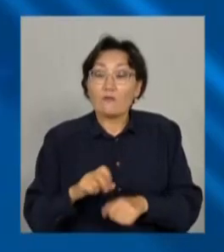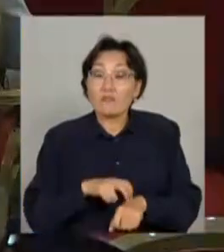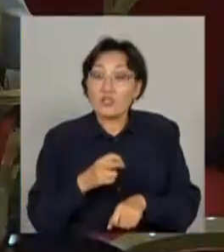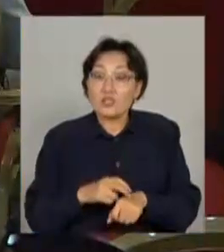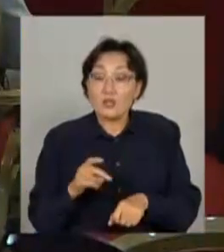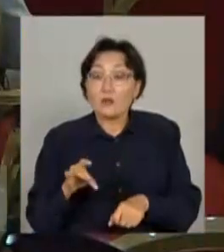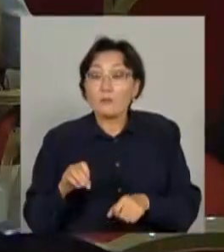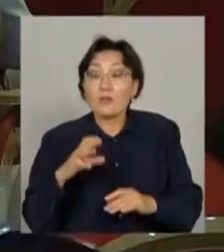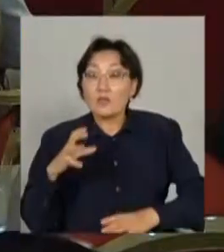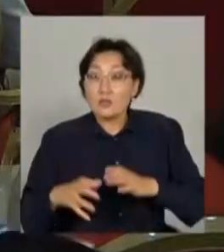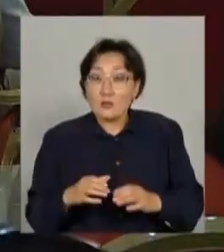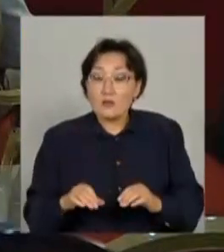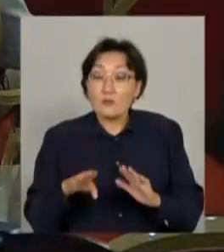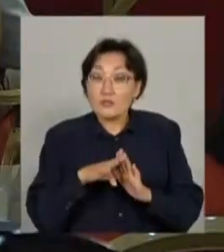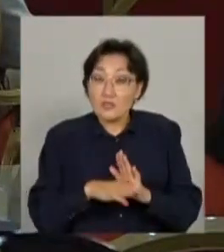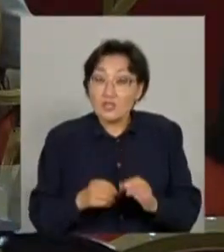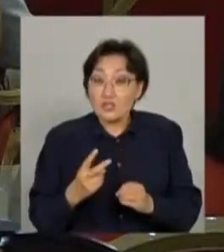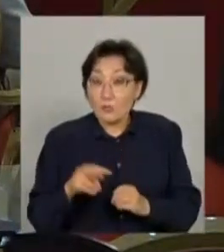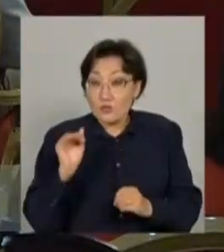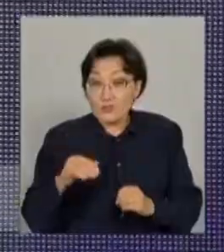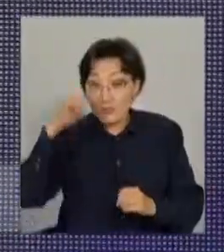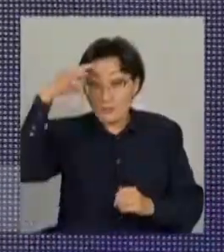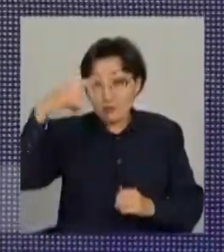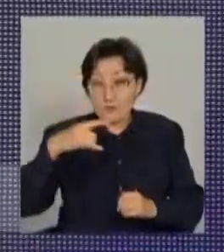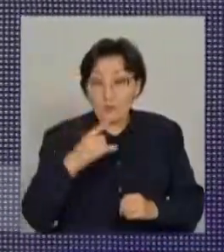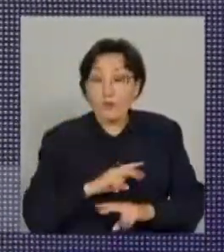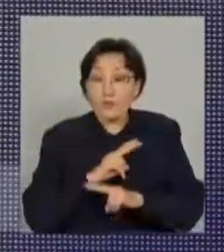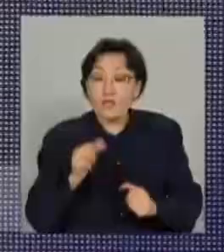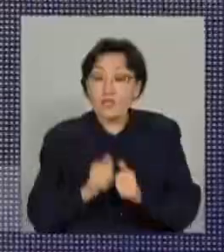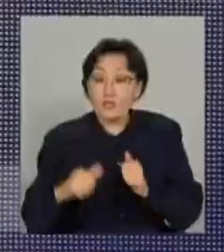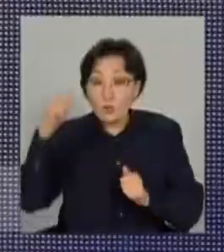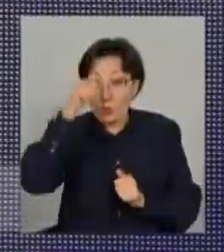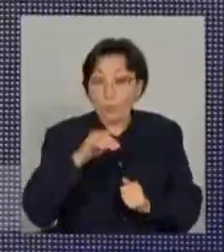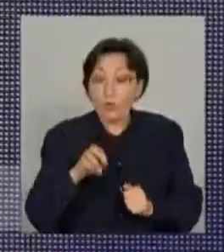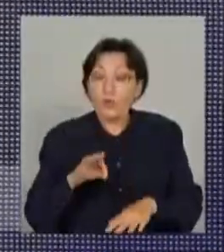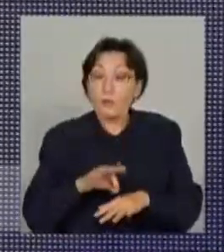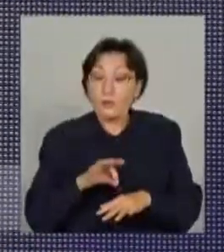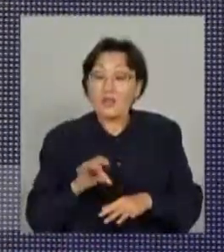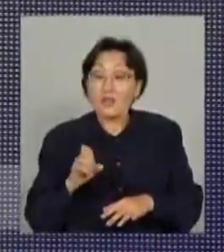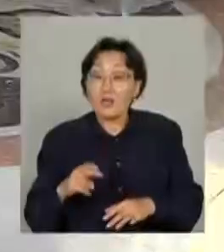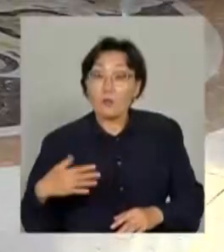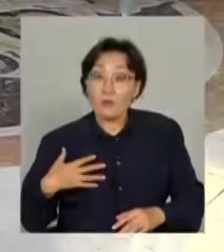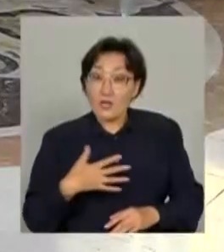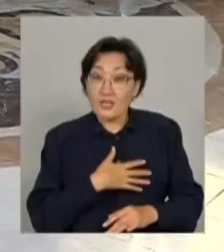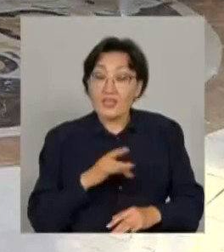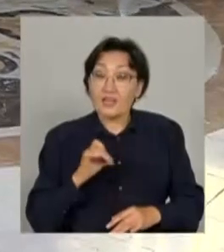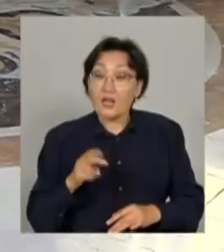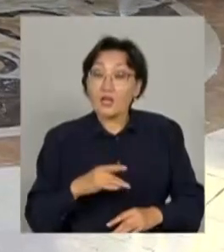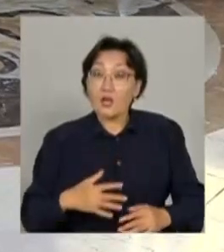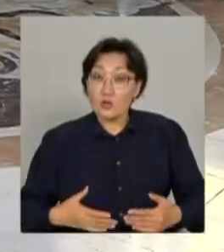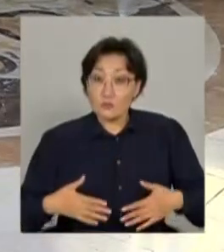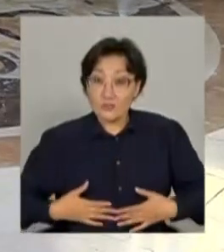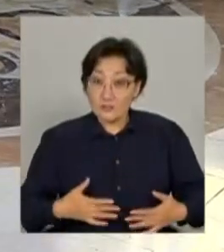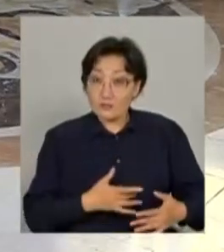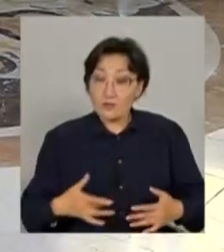мира. По официальной статистике, около 13 тысяч казахстанцев умирает ежегодно от рака молочной железы и рака легких. Одним